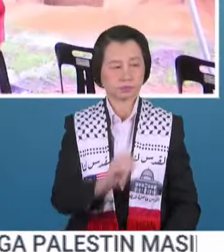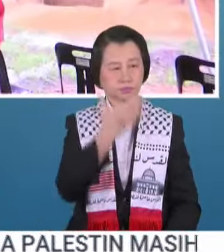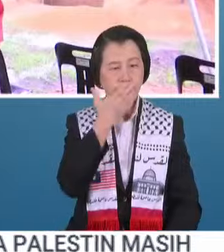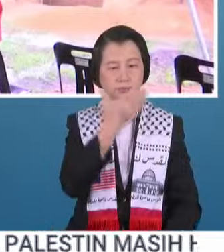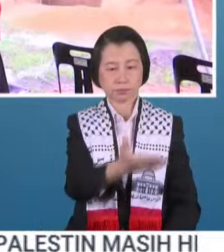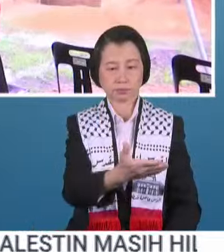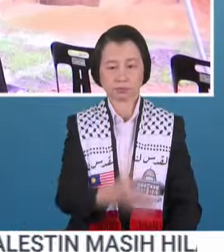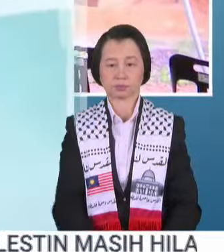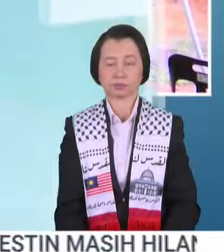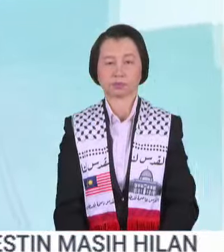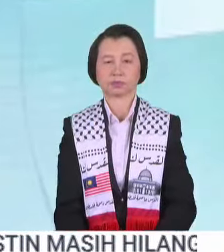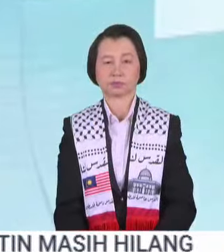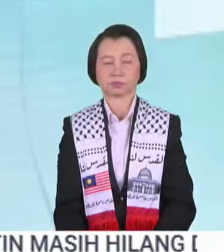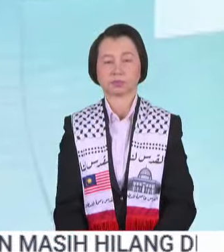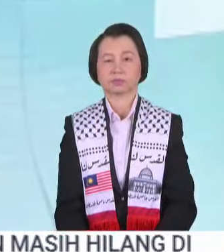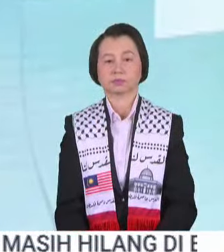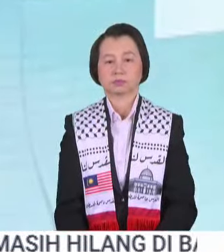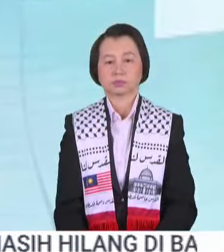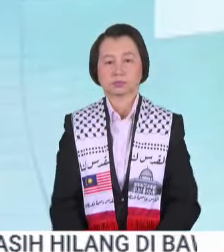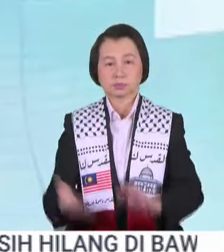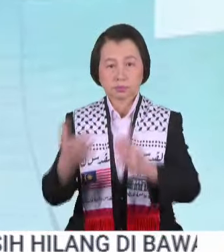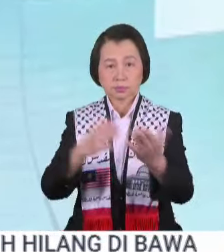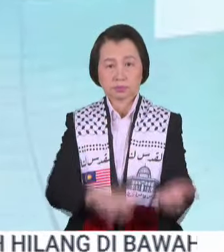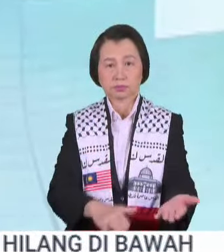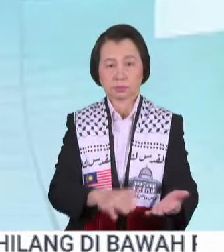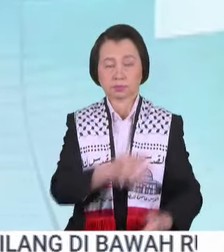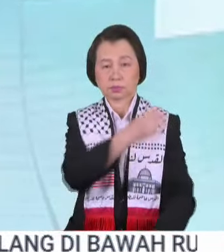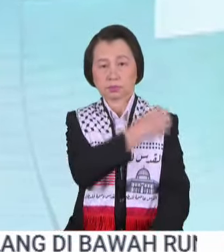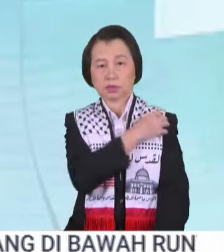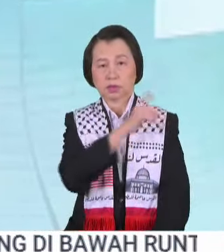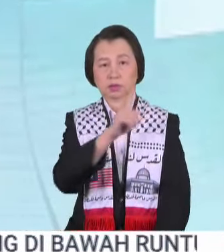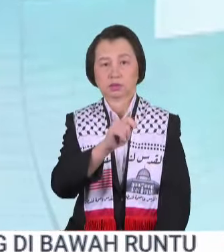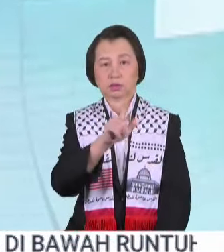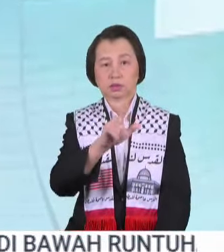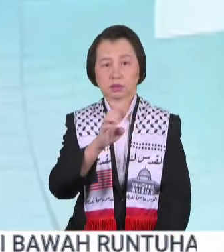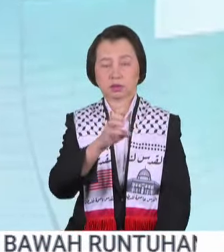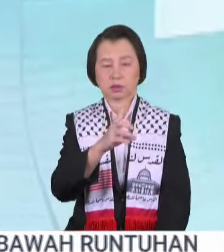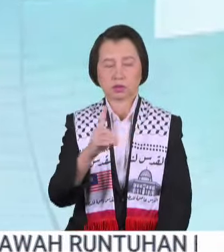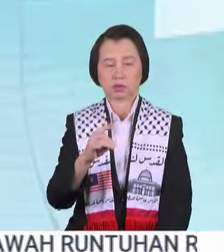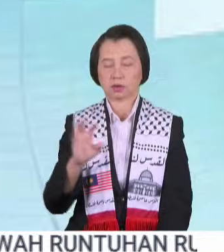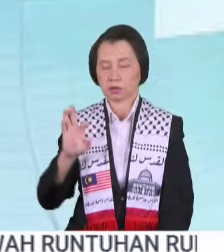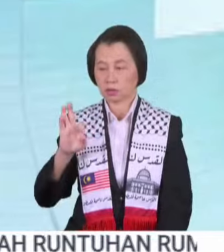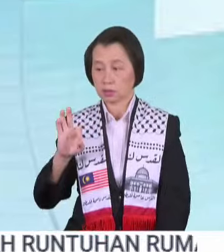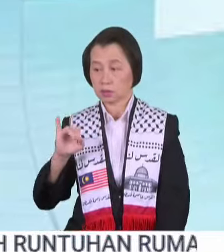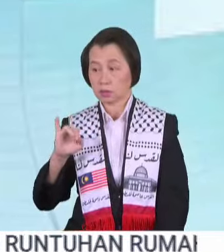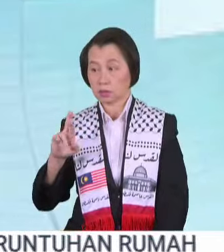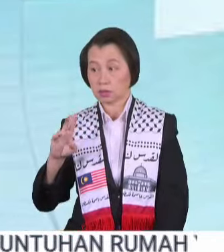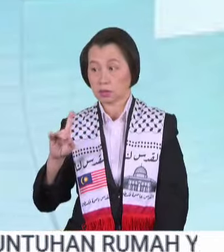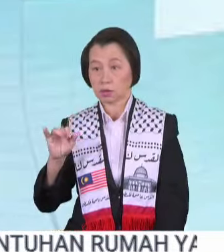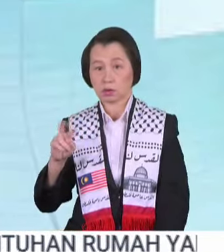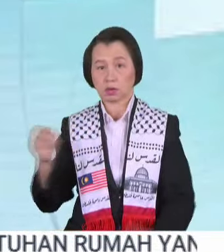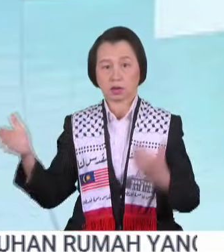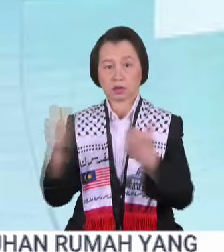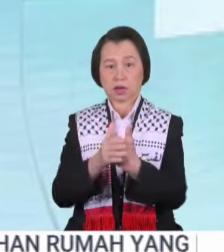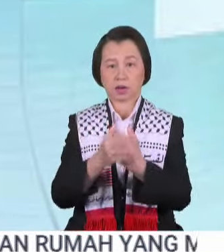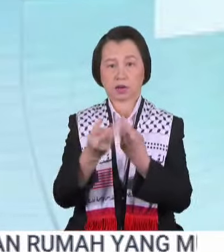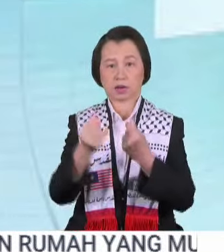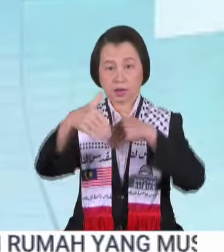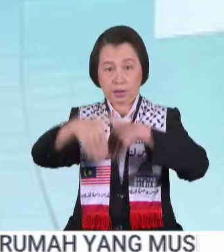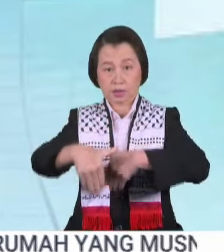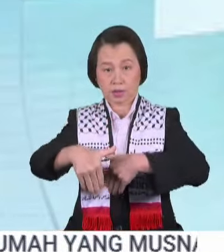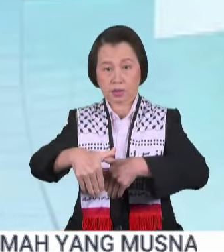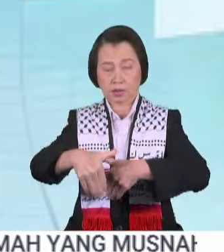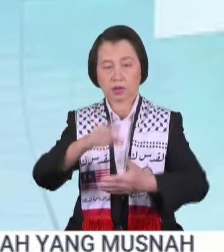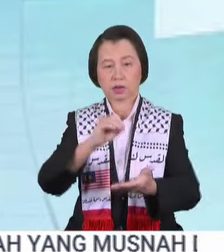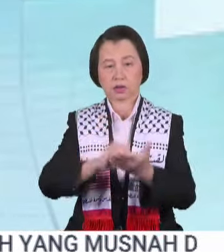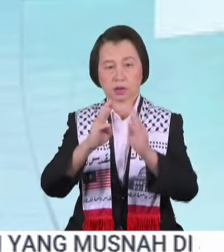Baik, terima kasih Rashid. Jenazah Allahyarham Pegawai TLDM Komander Muhammad Firdaus Ramli dijangka akan tiba di Tanah Perkuburan Islam